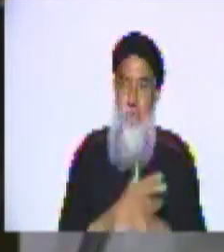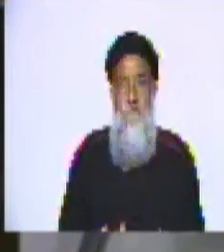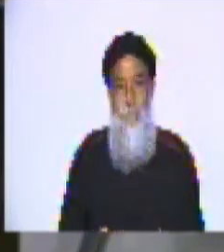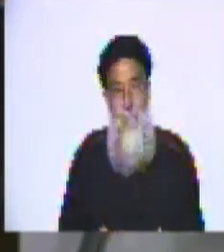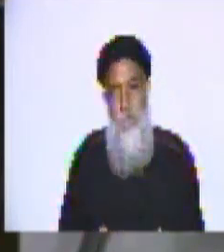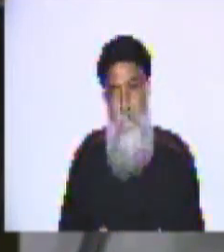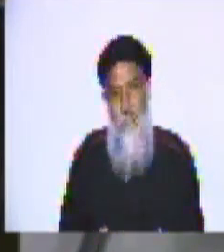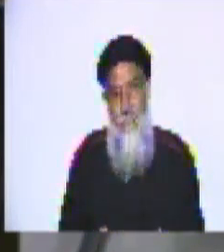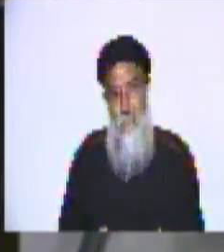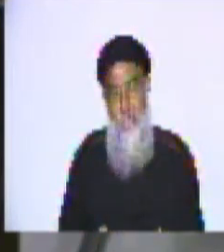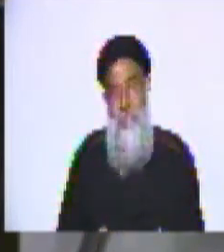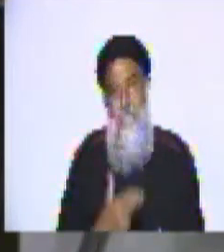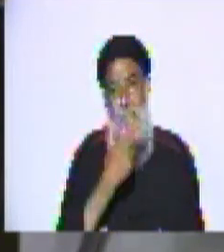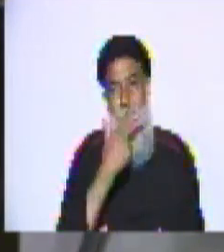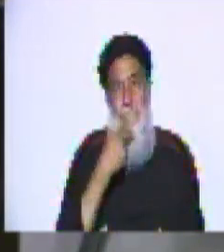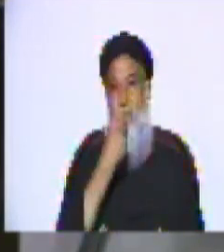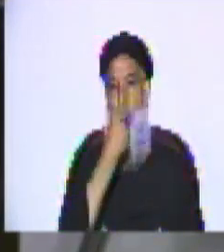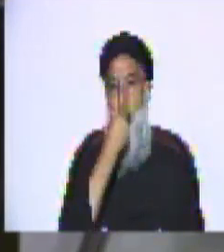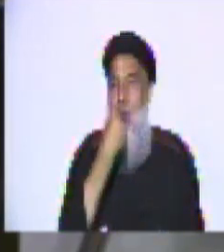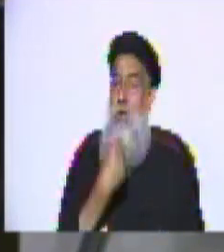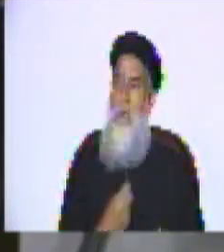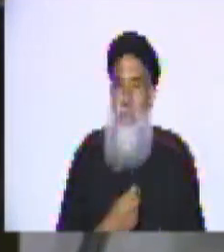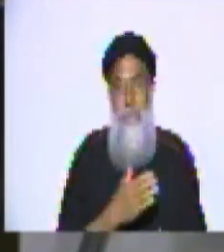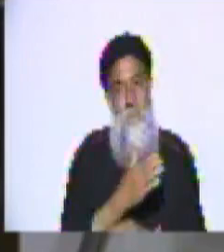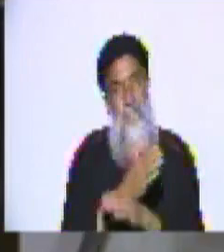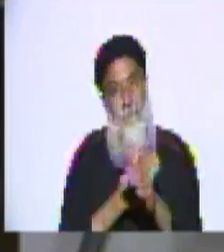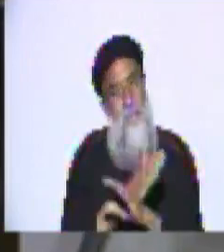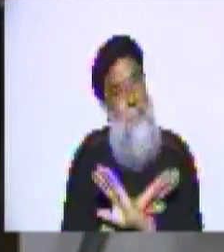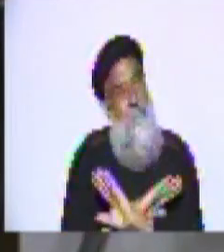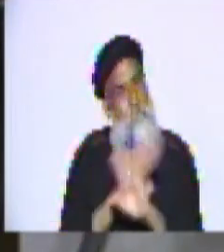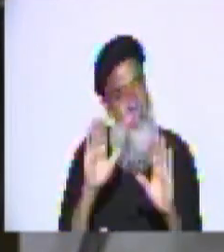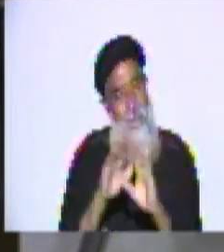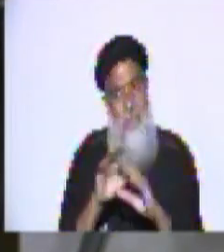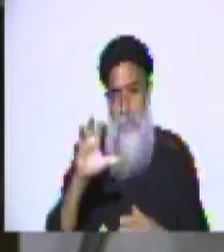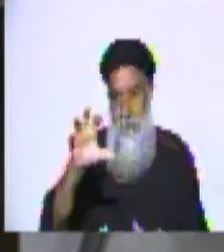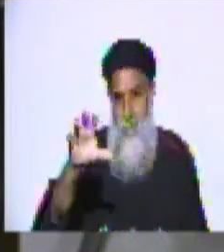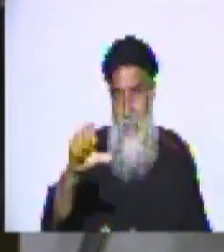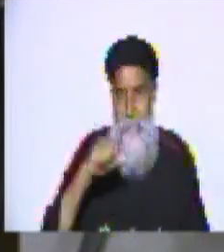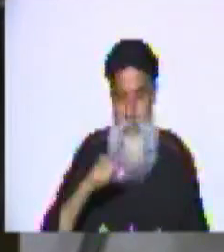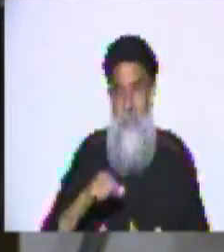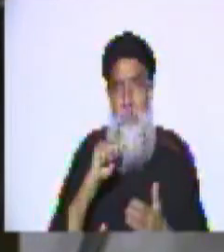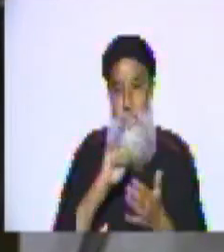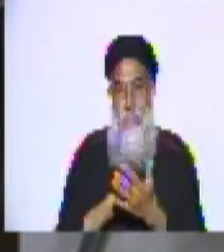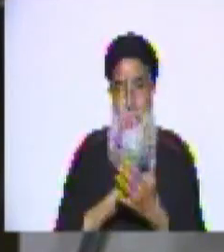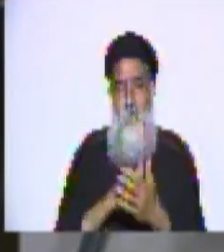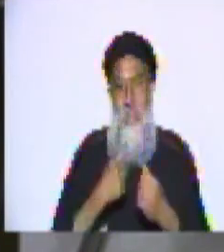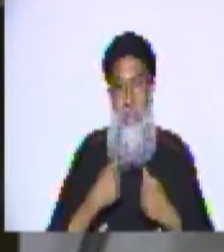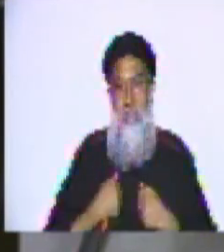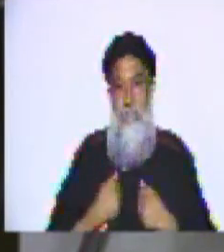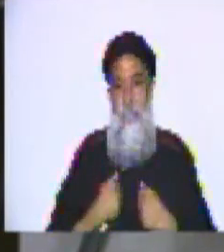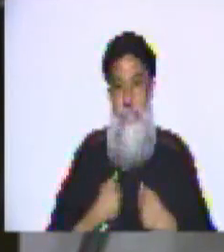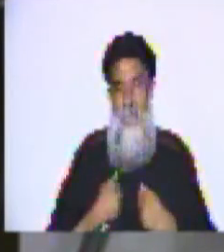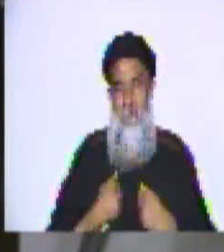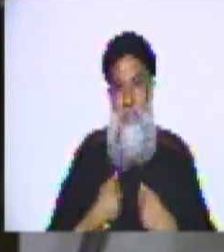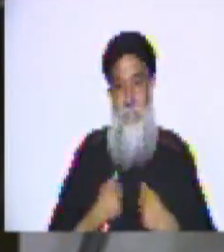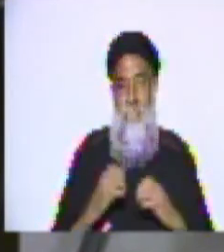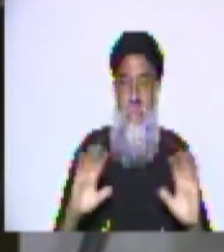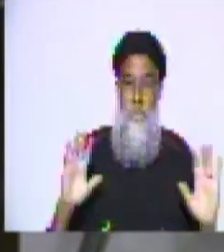لا هو كان بتول، بدليل انه خد العذراء في بيته يعني، لانه